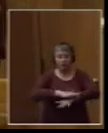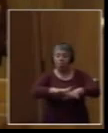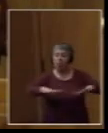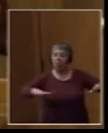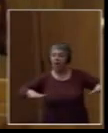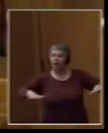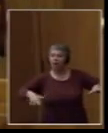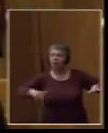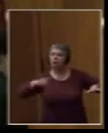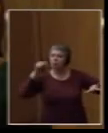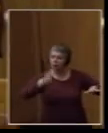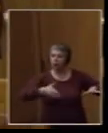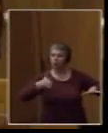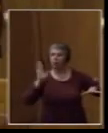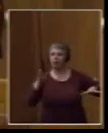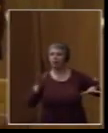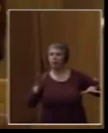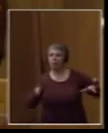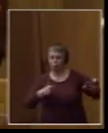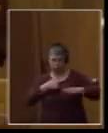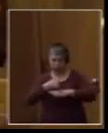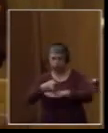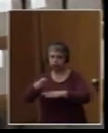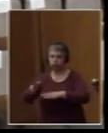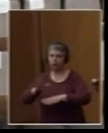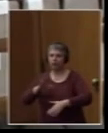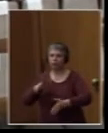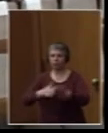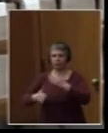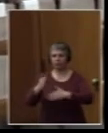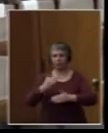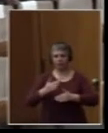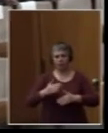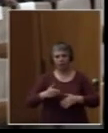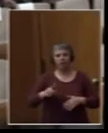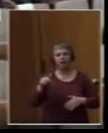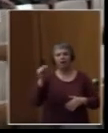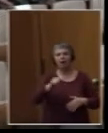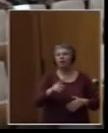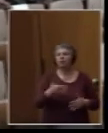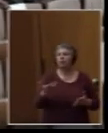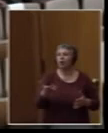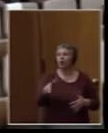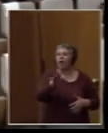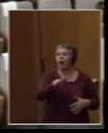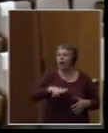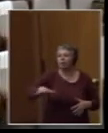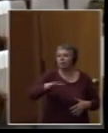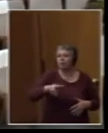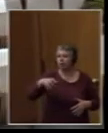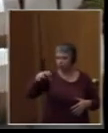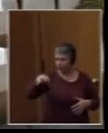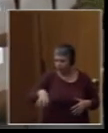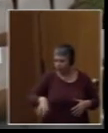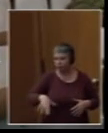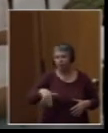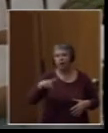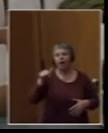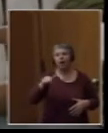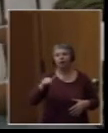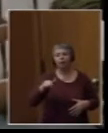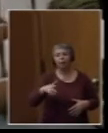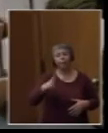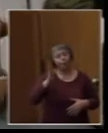της αξιοποίησης της ιστορικής, αρχαιολογικής, πολιτιστικής κληρονομιάς και με τη χρήση C-Track